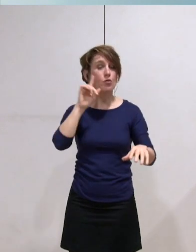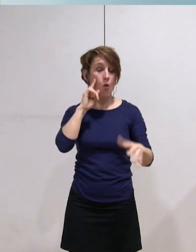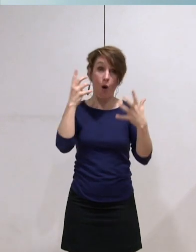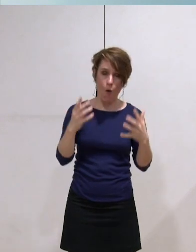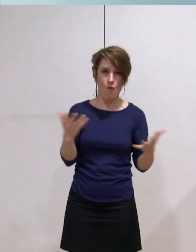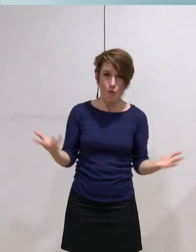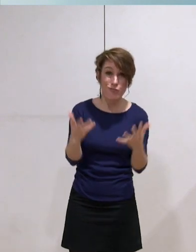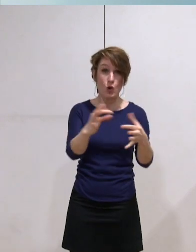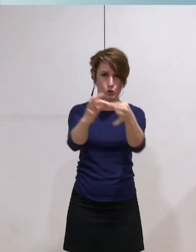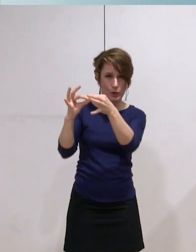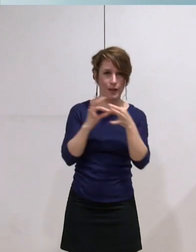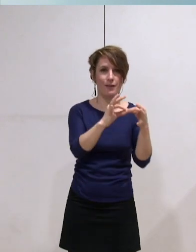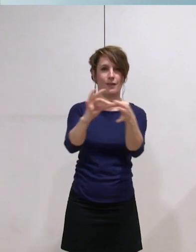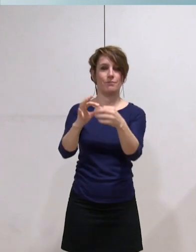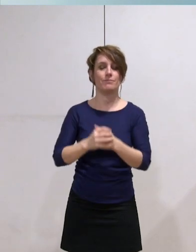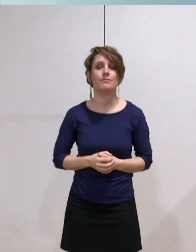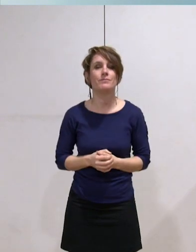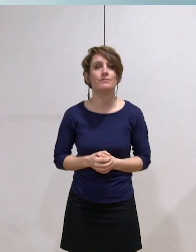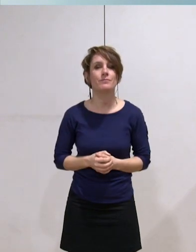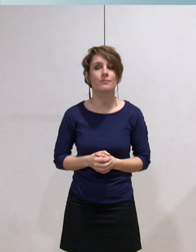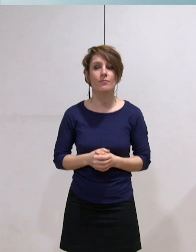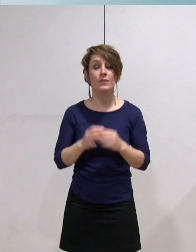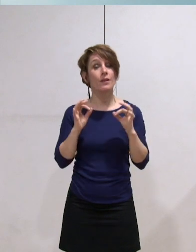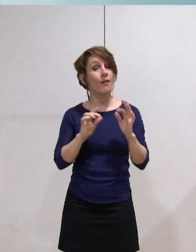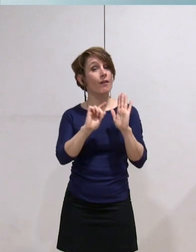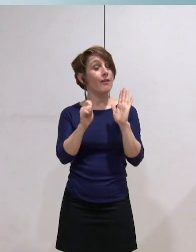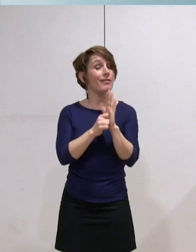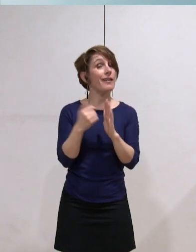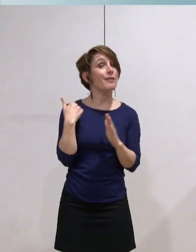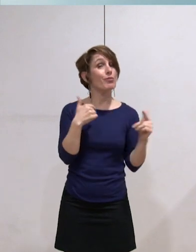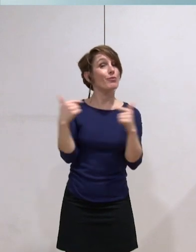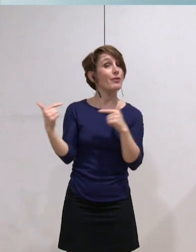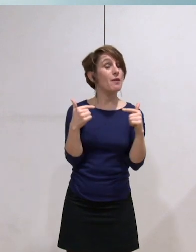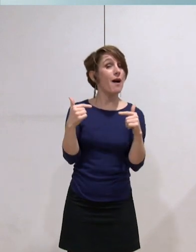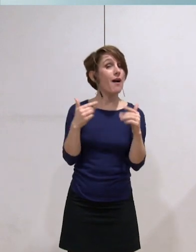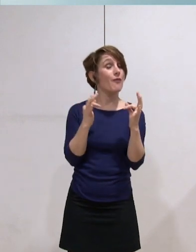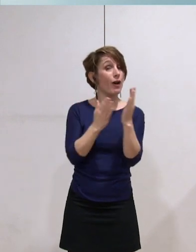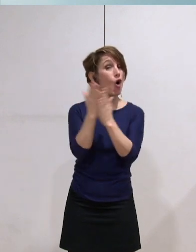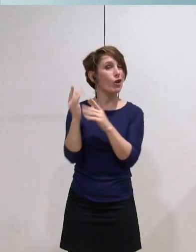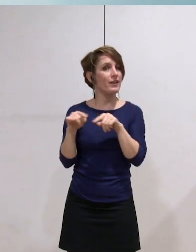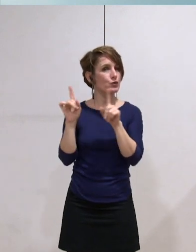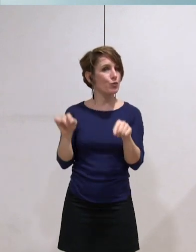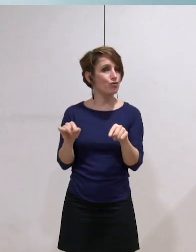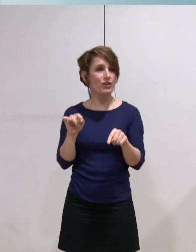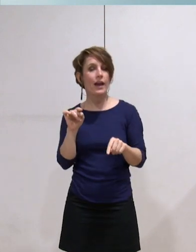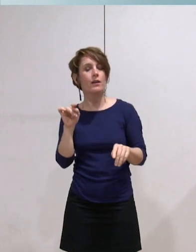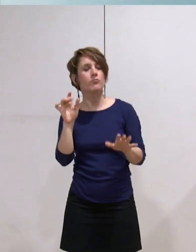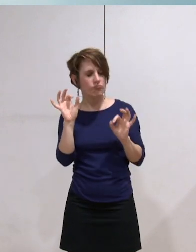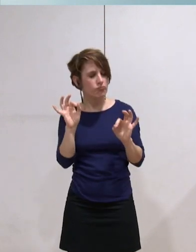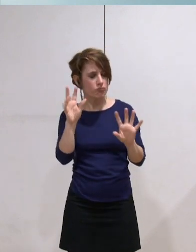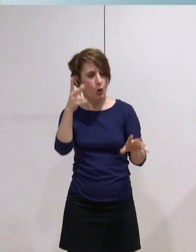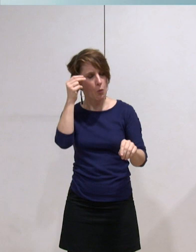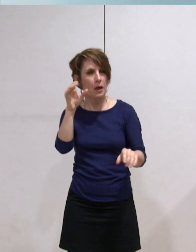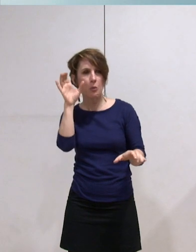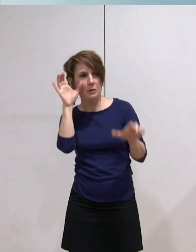solidarité nous avons bien noté au moment du débat d'orientation budgétaire la demande concernant la possibilité